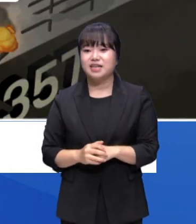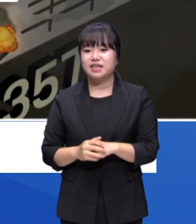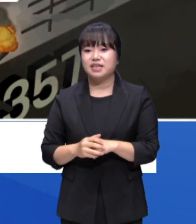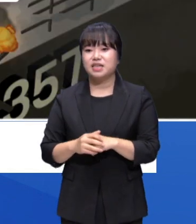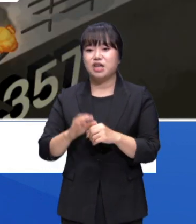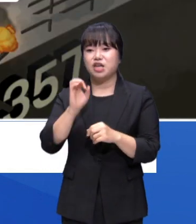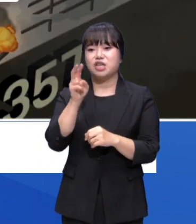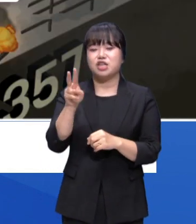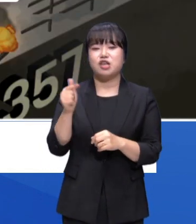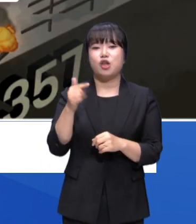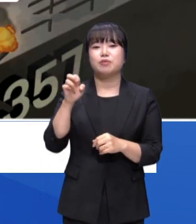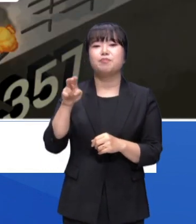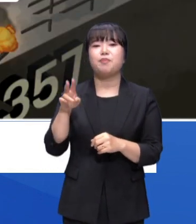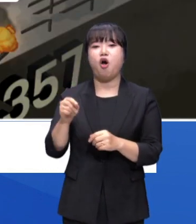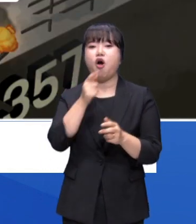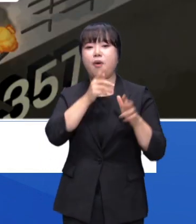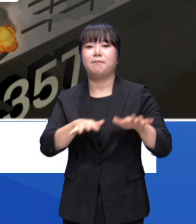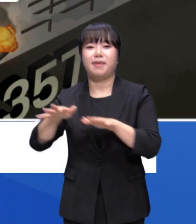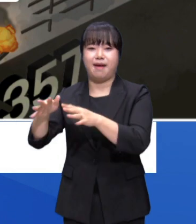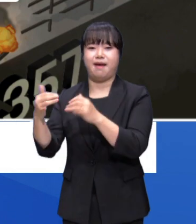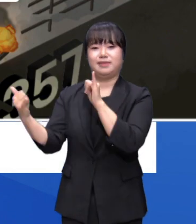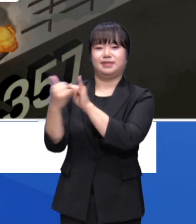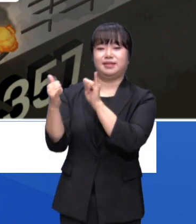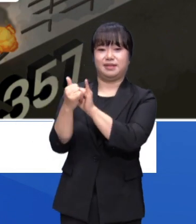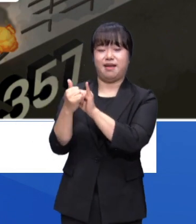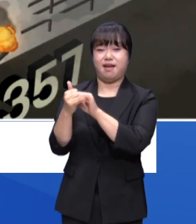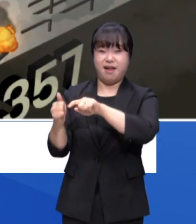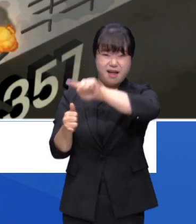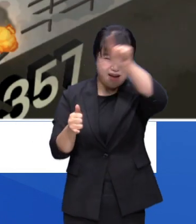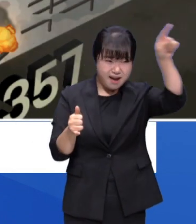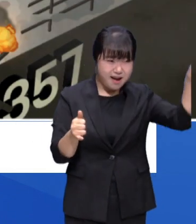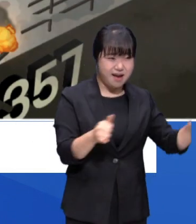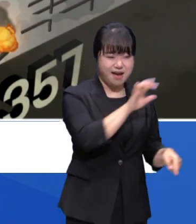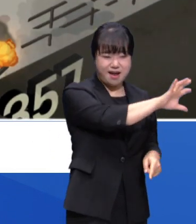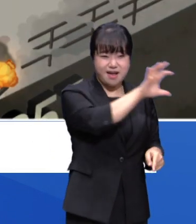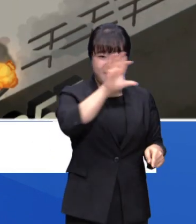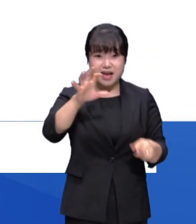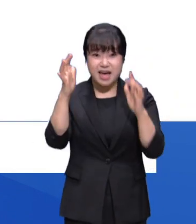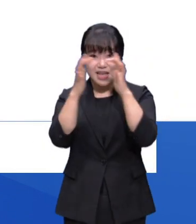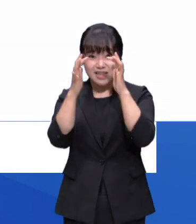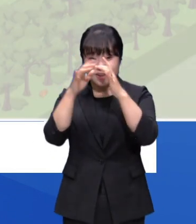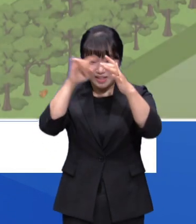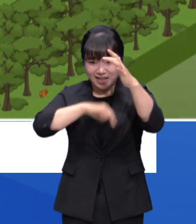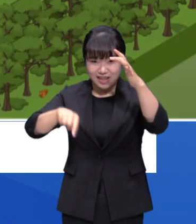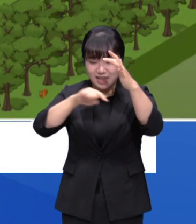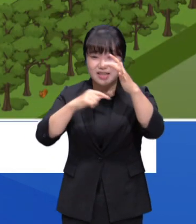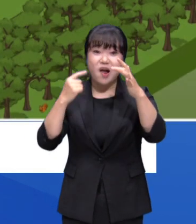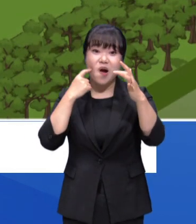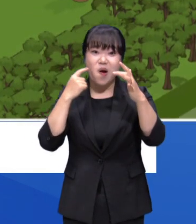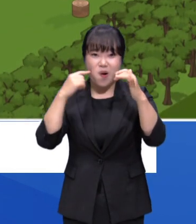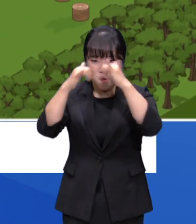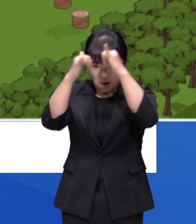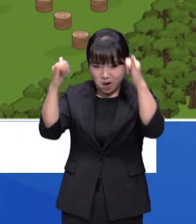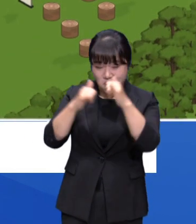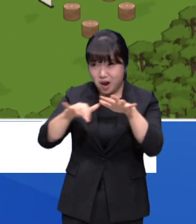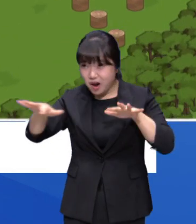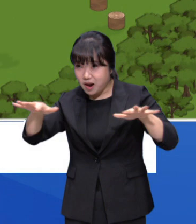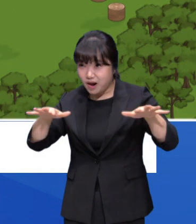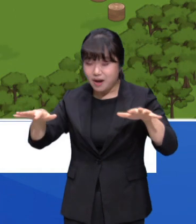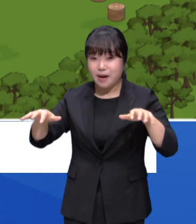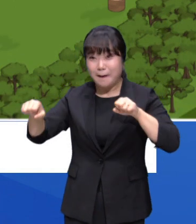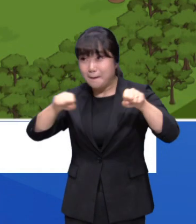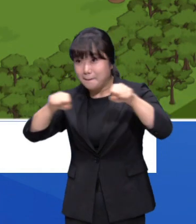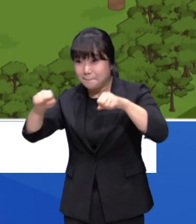제2연평해전 요거를 네. 메타버스 맵으로 만들었어요. 네. 그래서 요 이제 학생들이고